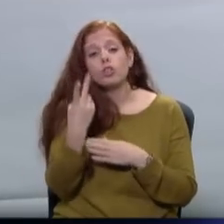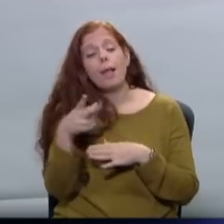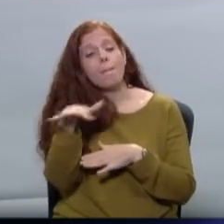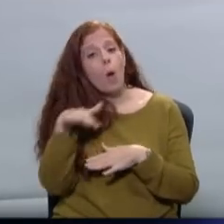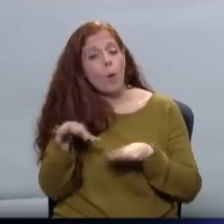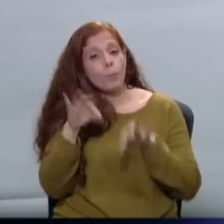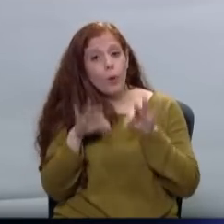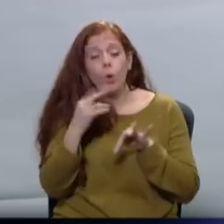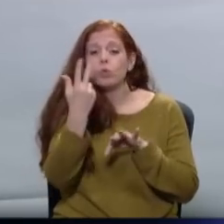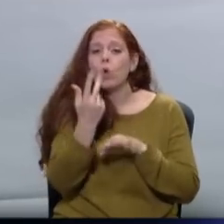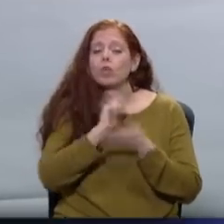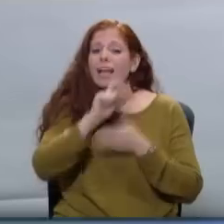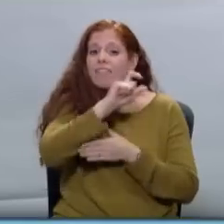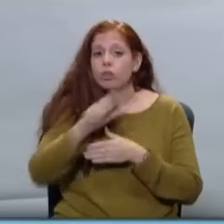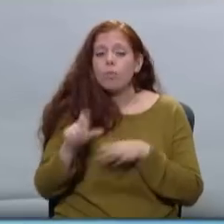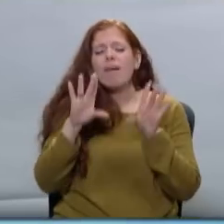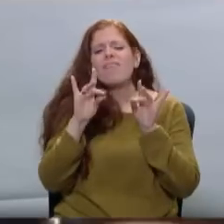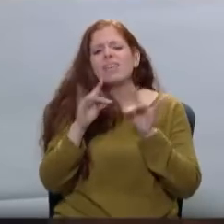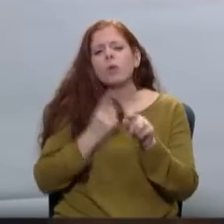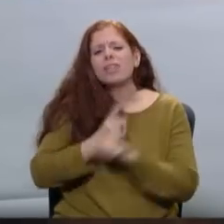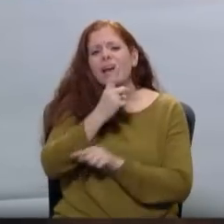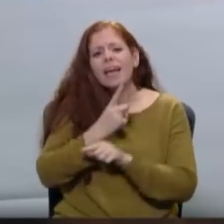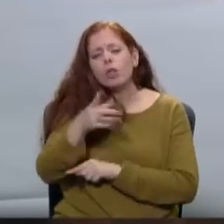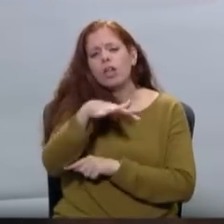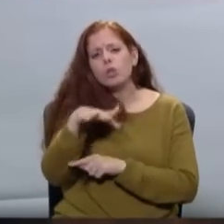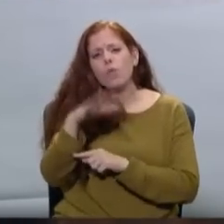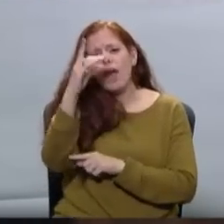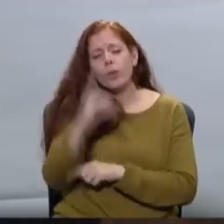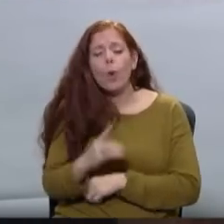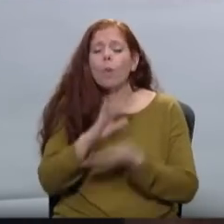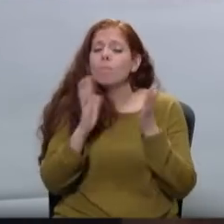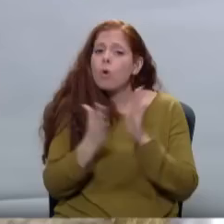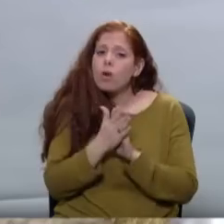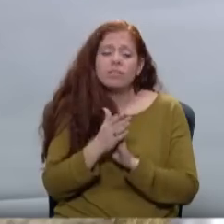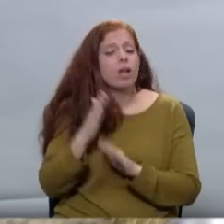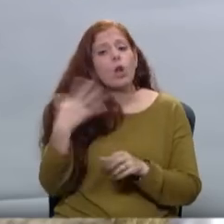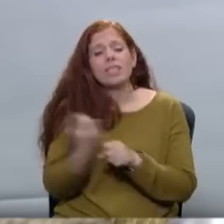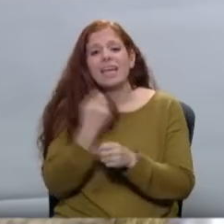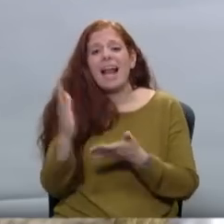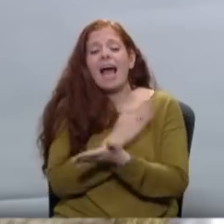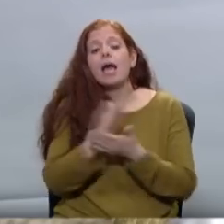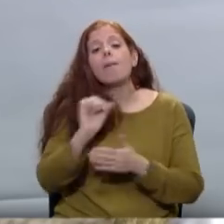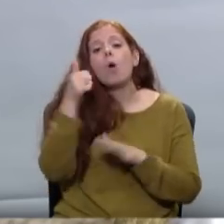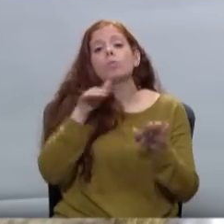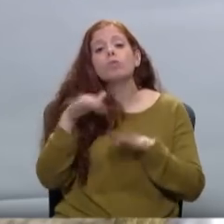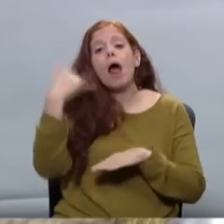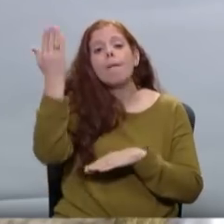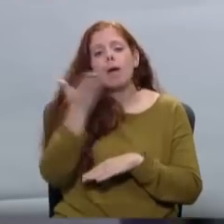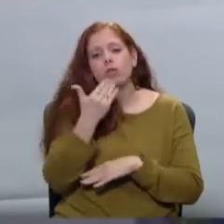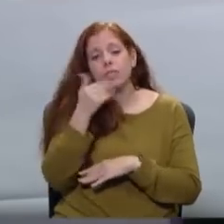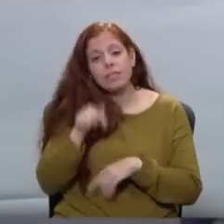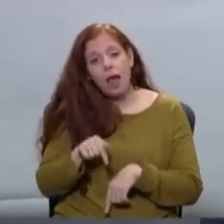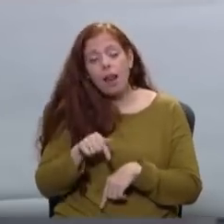שלושה כתבי אישום ועשרות רקטות על יישובי הדרום, כל אלה לא הצליחו להכריע מי יהיה ראש הממשלה הבא של ישראל. אז